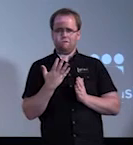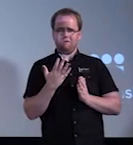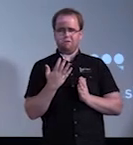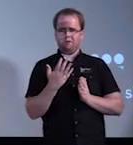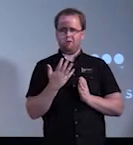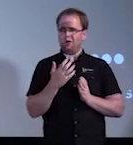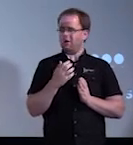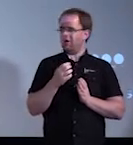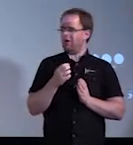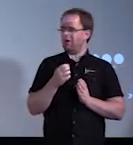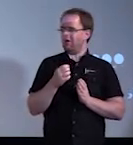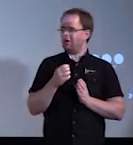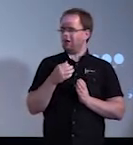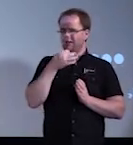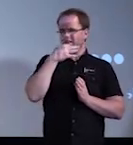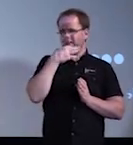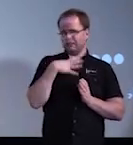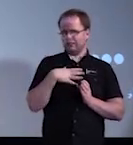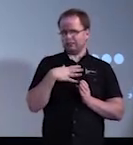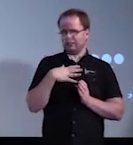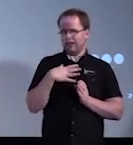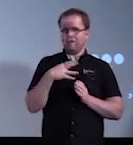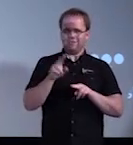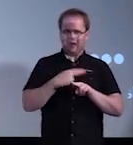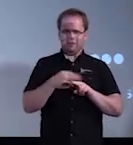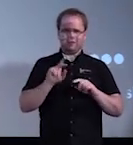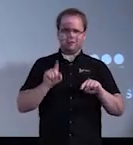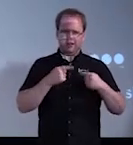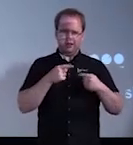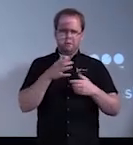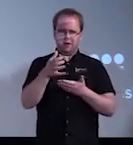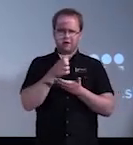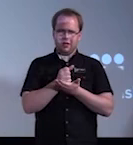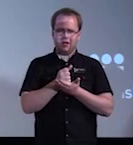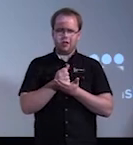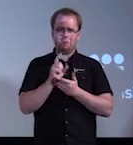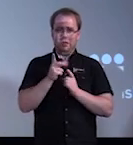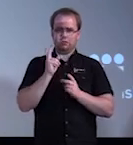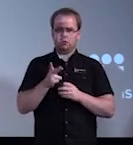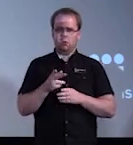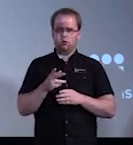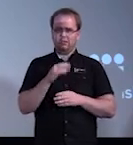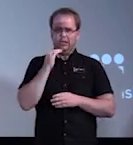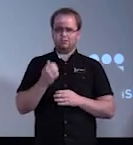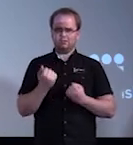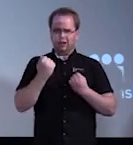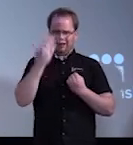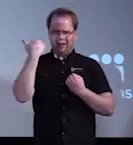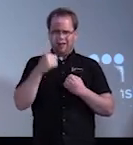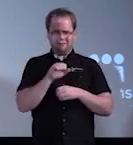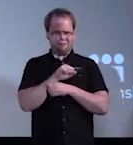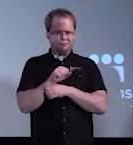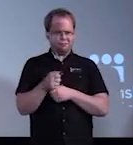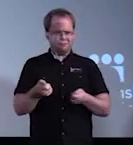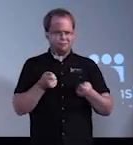få, alltså att främlingsfientliga partier skulle kunna få så pass mycket inflytande att de skulle kunna styra den